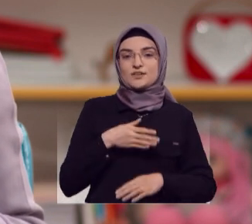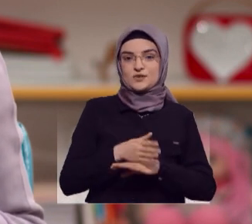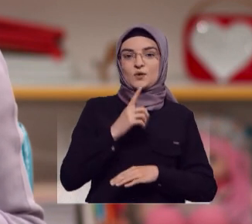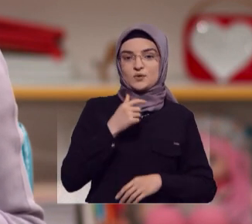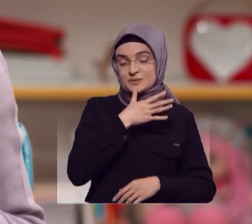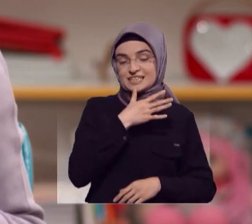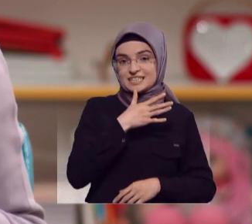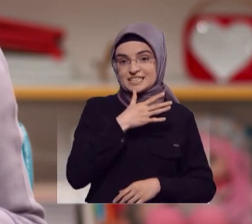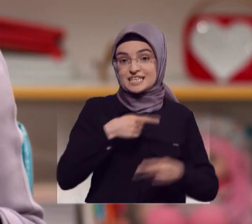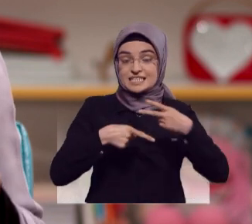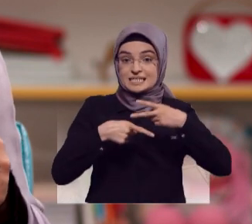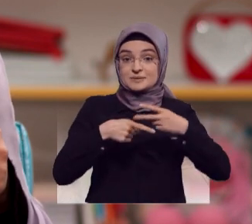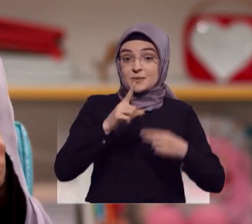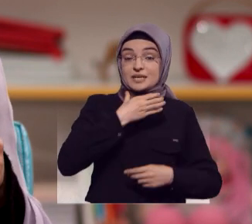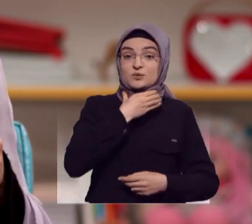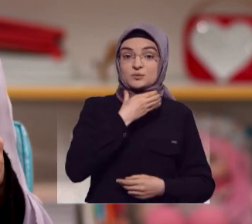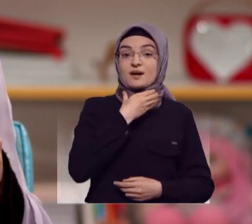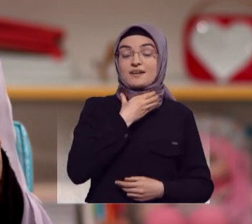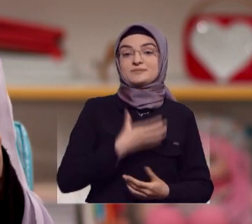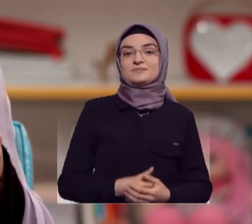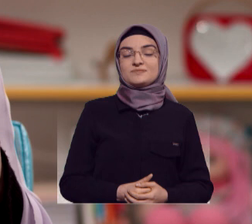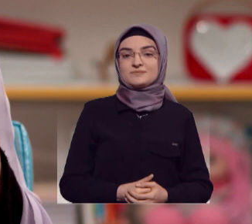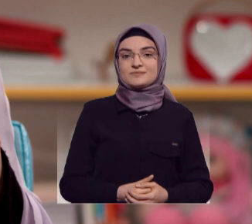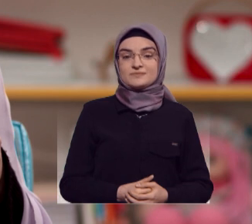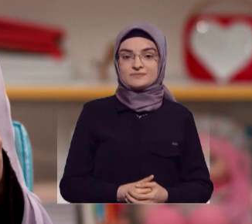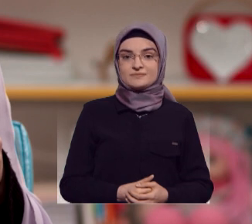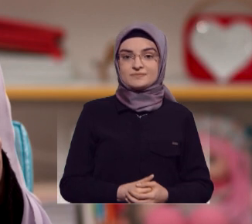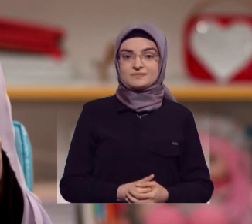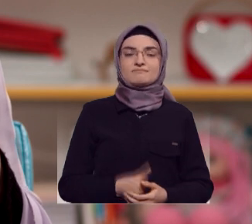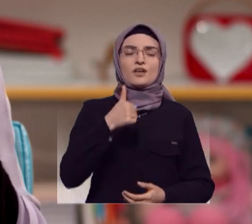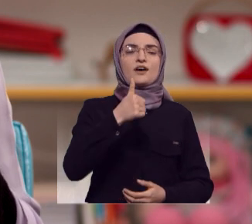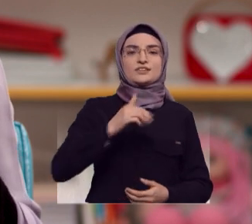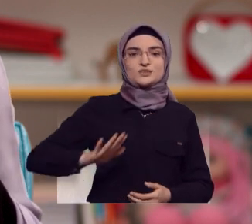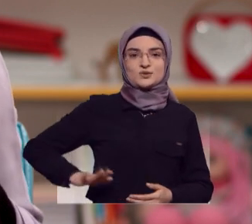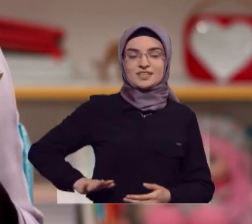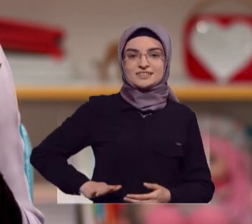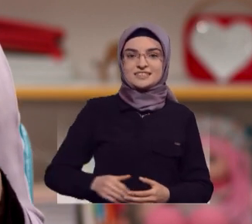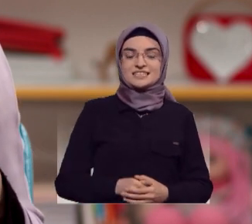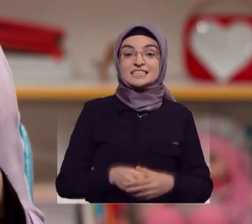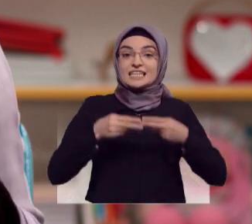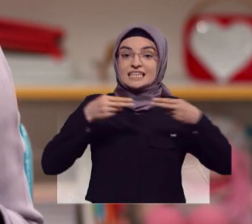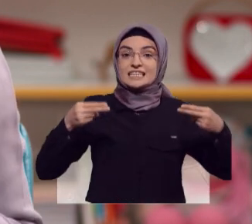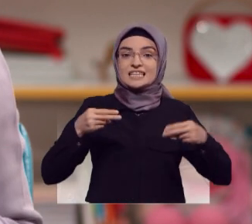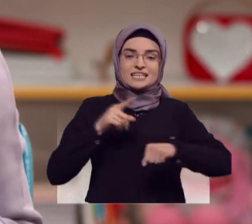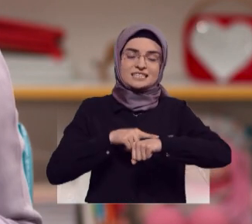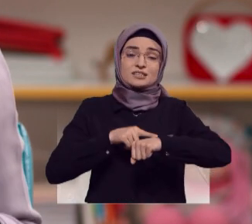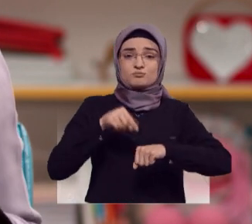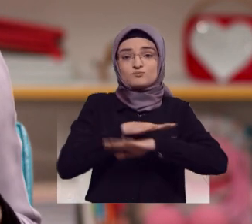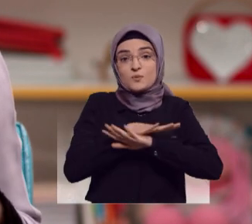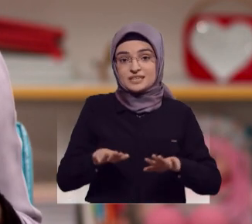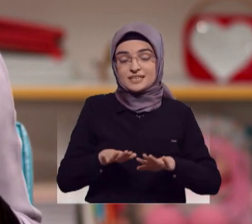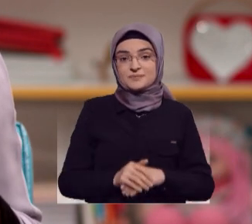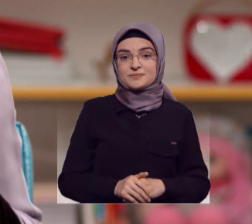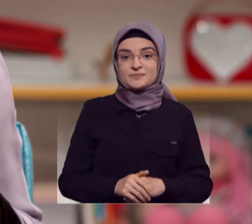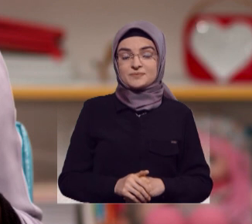Evet doğru bildiniz. Zıp zıp bir kurbağa. Aferin çocuklar. Hikaye saatimiz